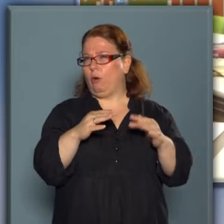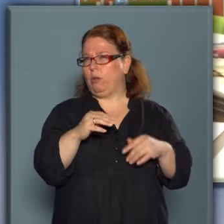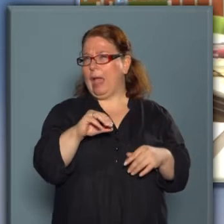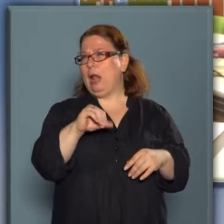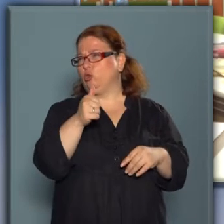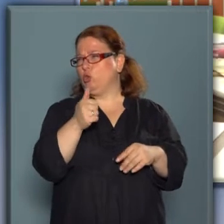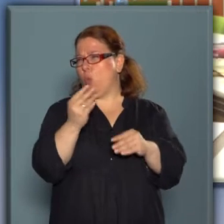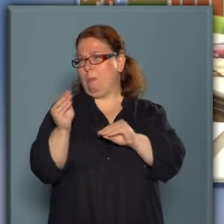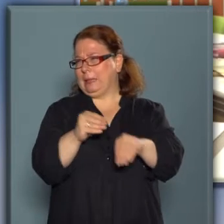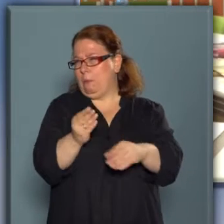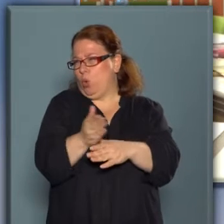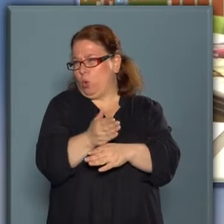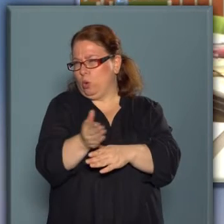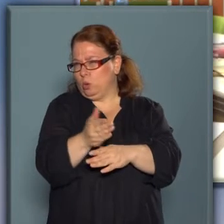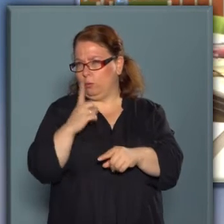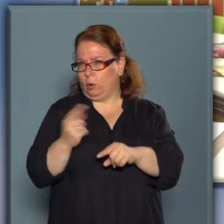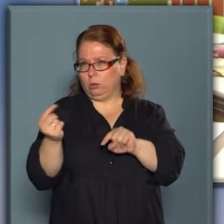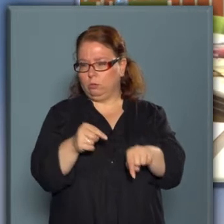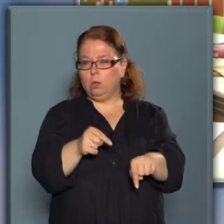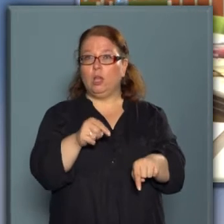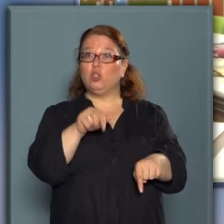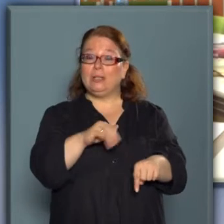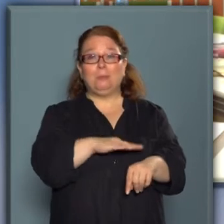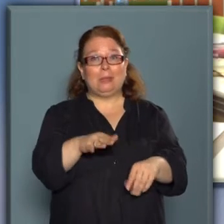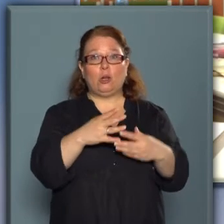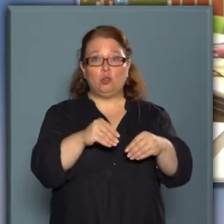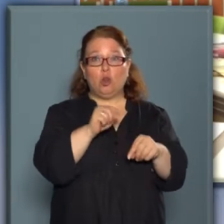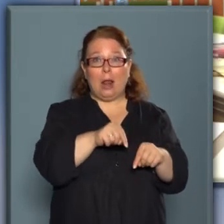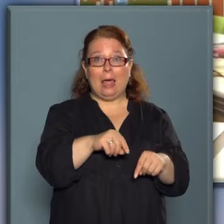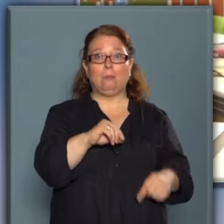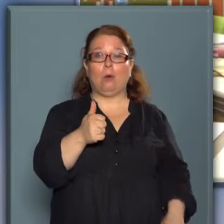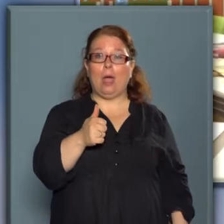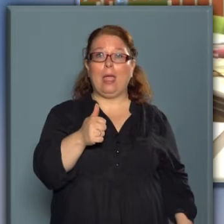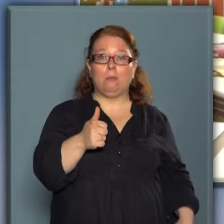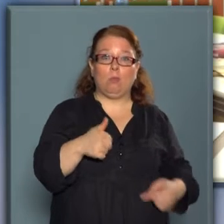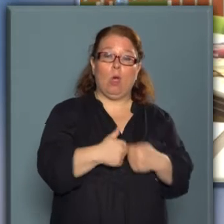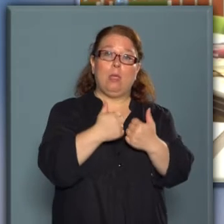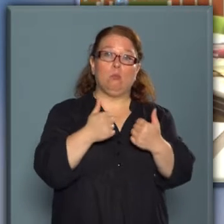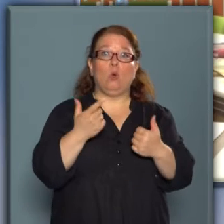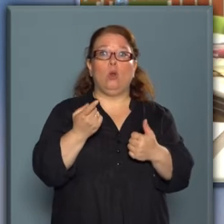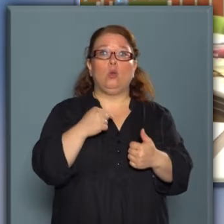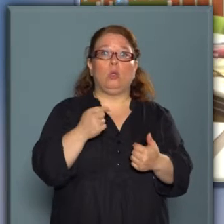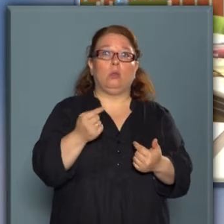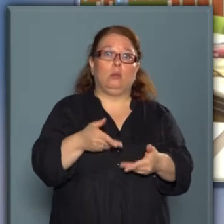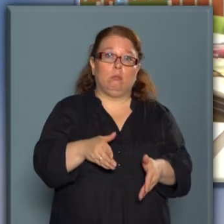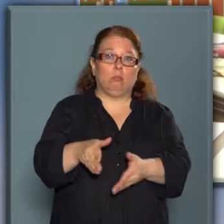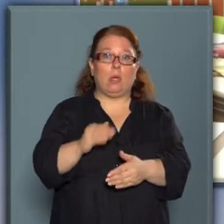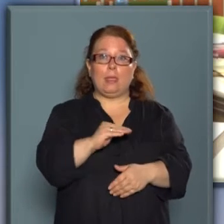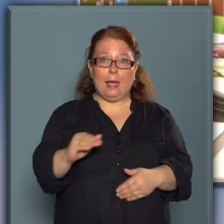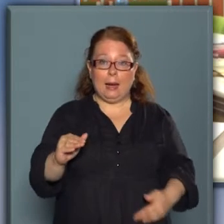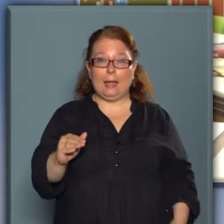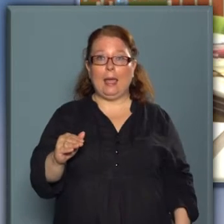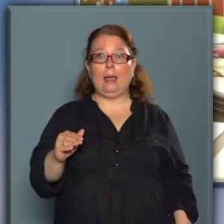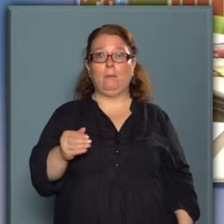első betelepülők között volt, és akkor ugye itt minden családban egy bő gyermekáldás volt,